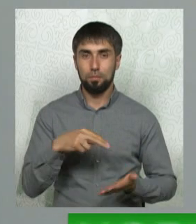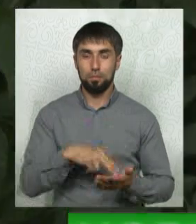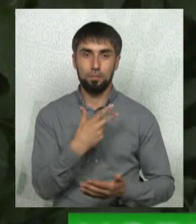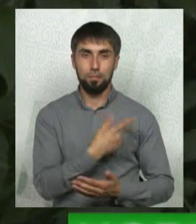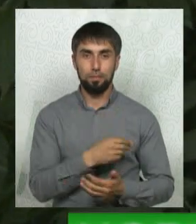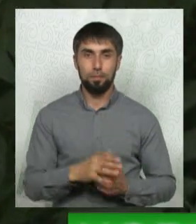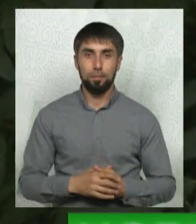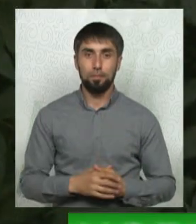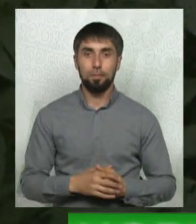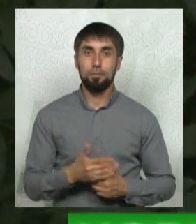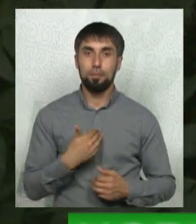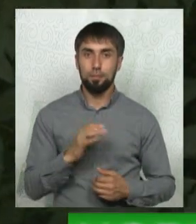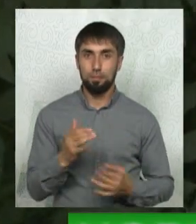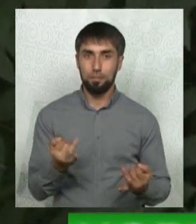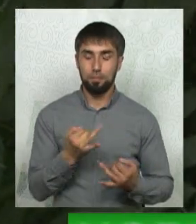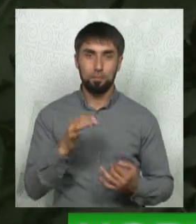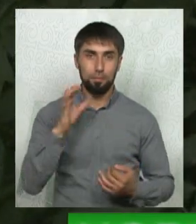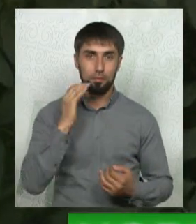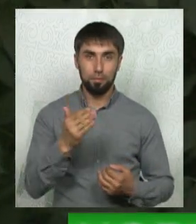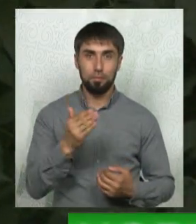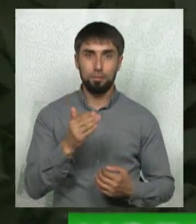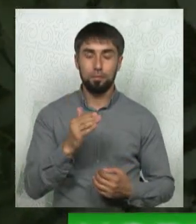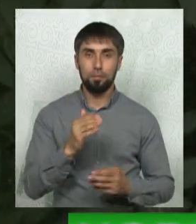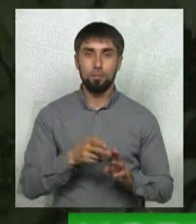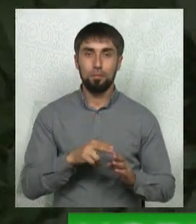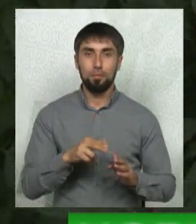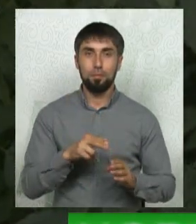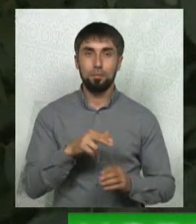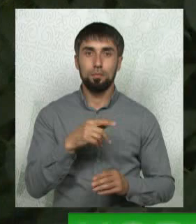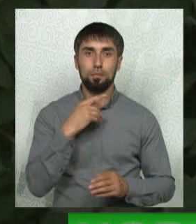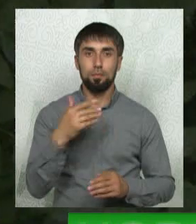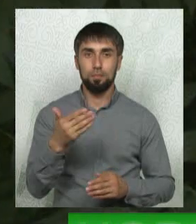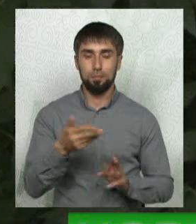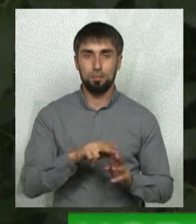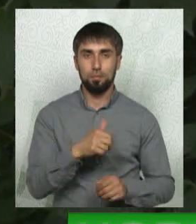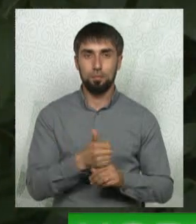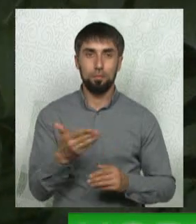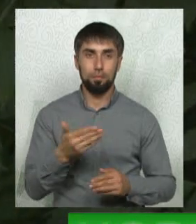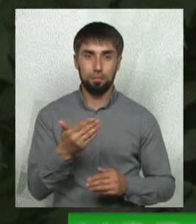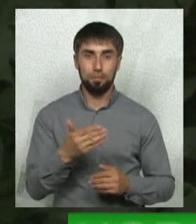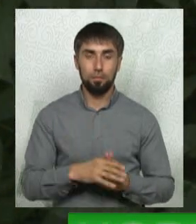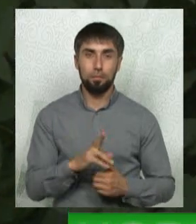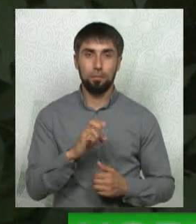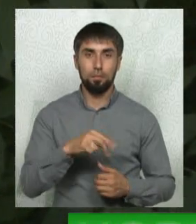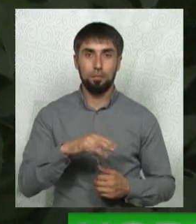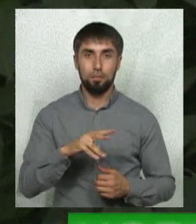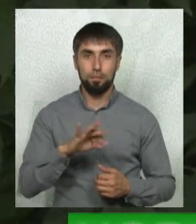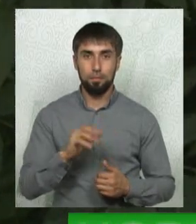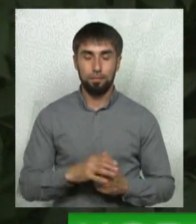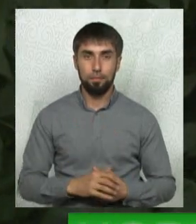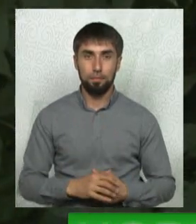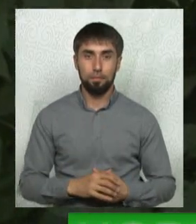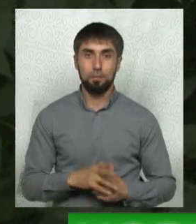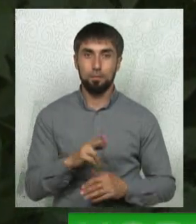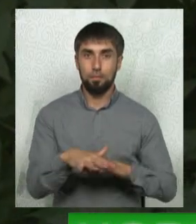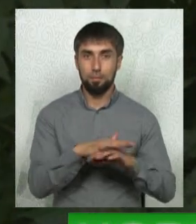вакцинация. Я с интересом слушала послание главы нашей республики Махмуда Али Макшериповича Калиматова